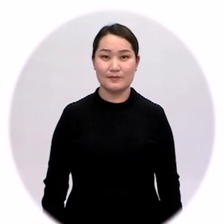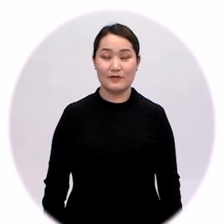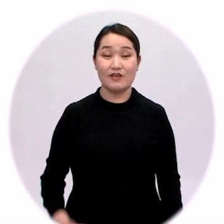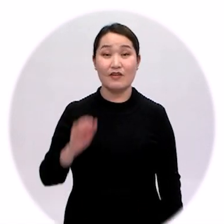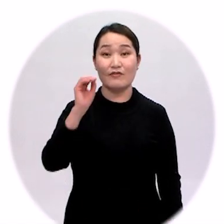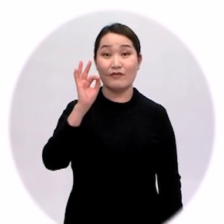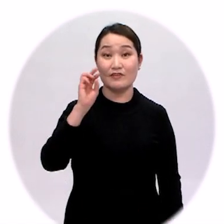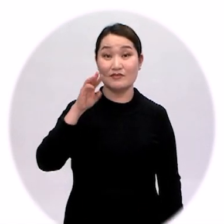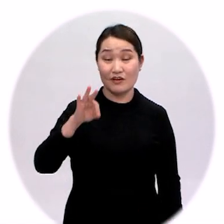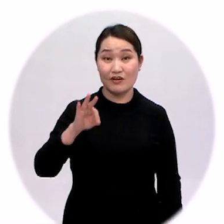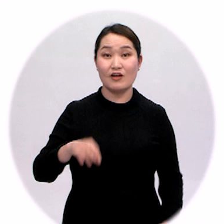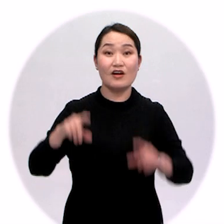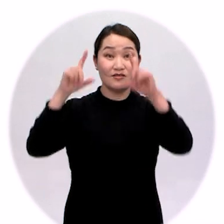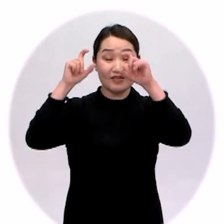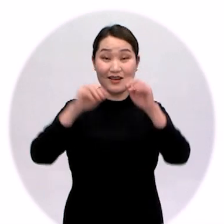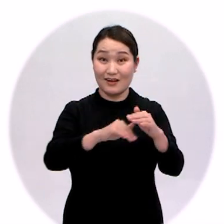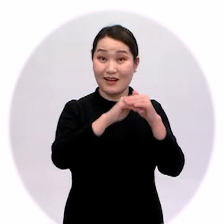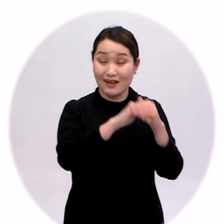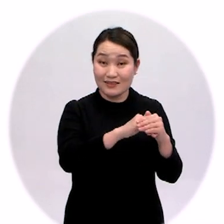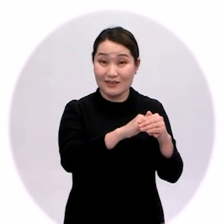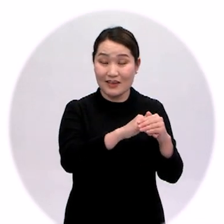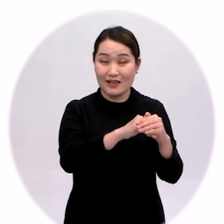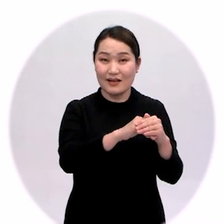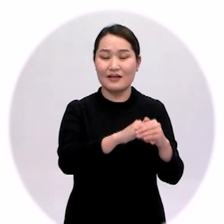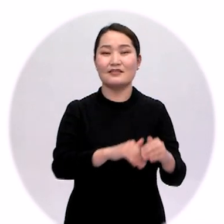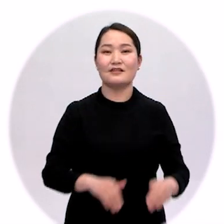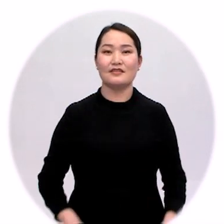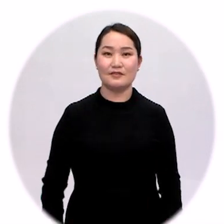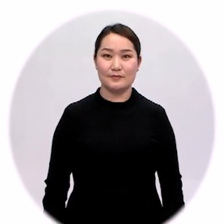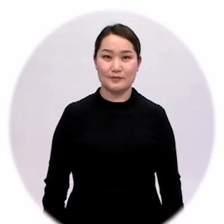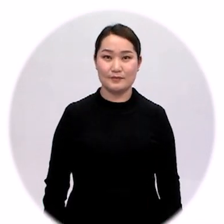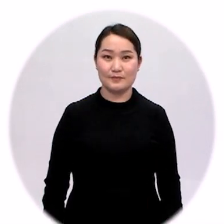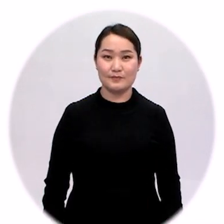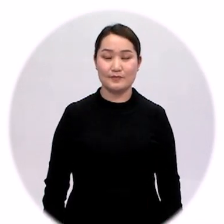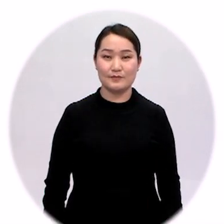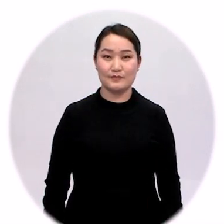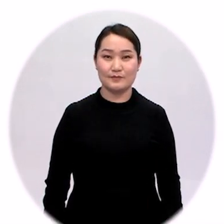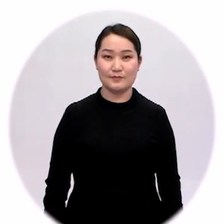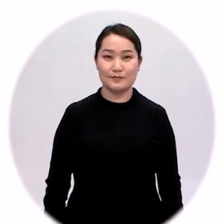Фото зургаа авч хадгалж гэрэл зургийн цомог буюу фото альбом үүсгэснээр